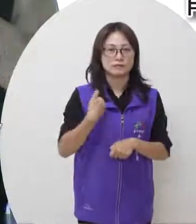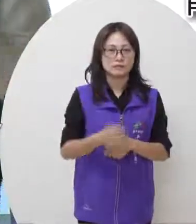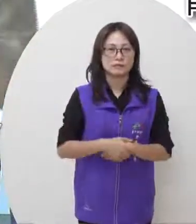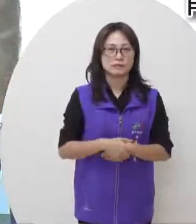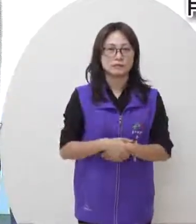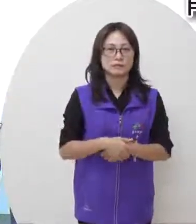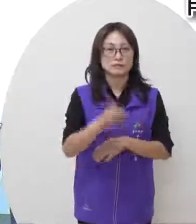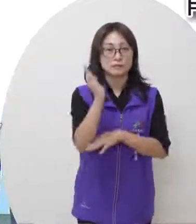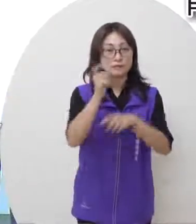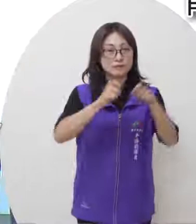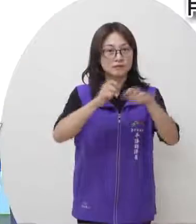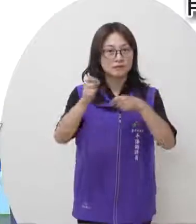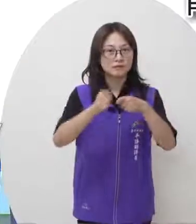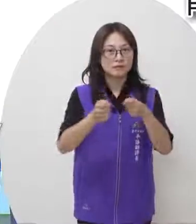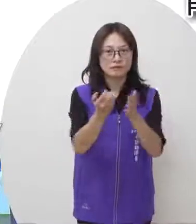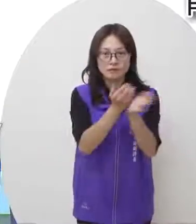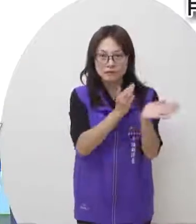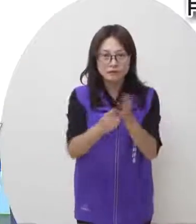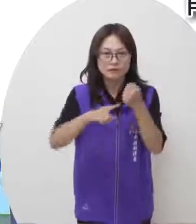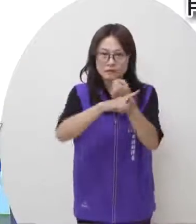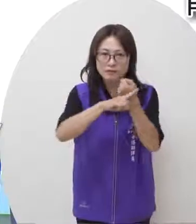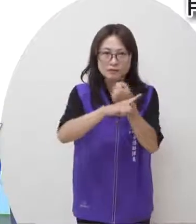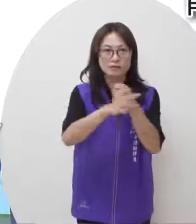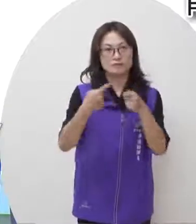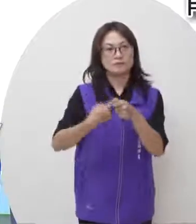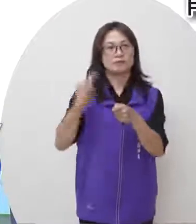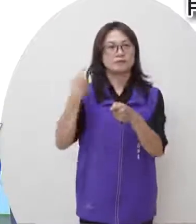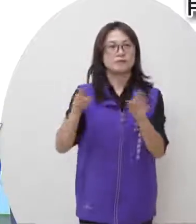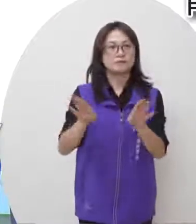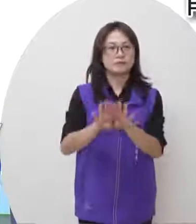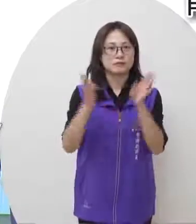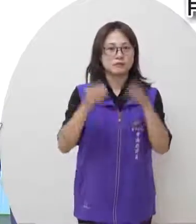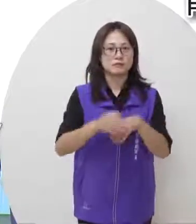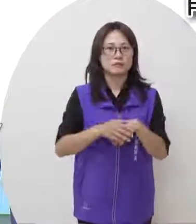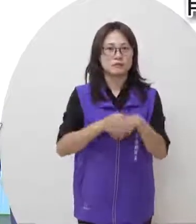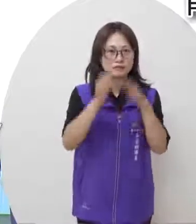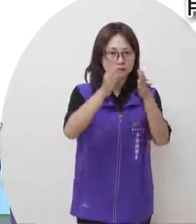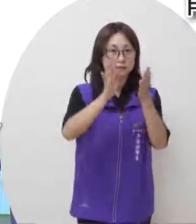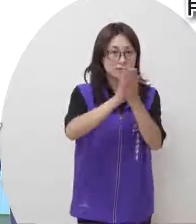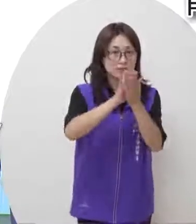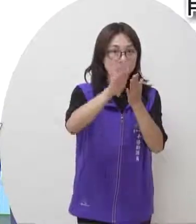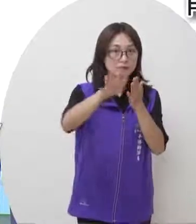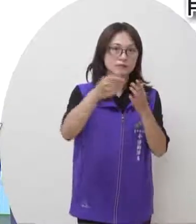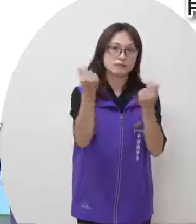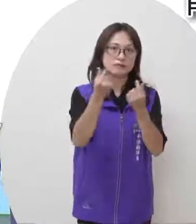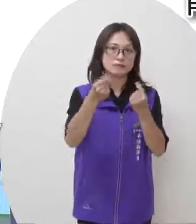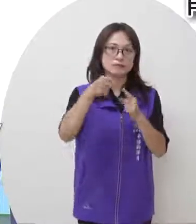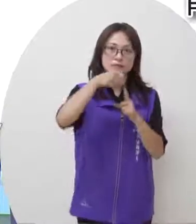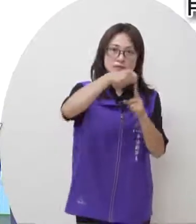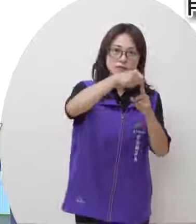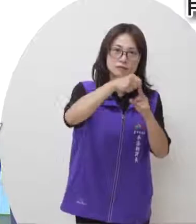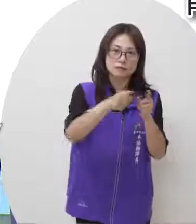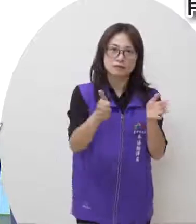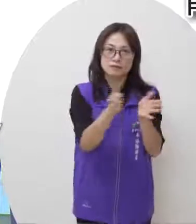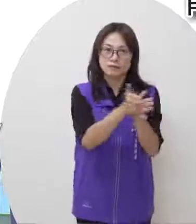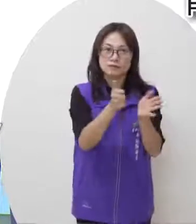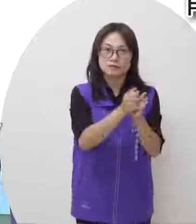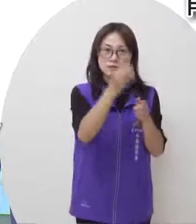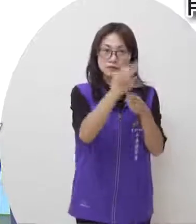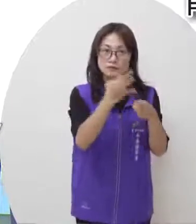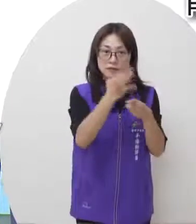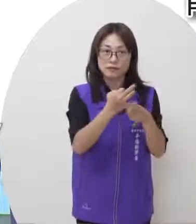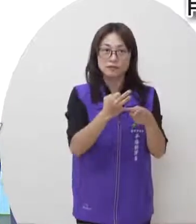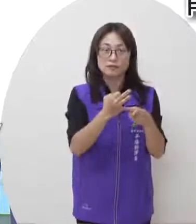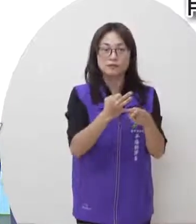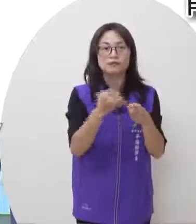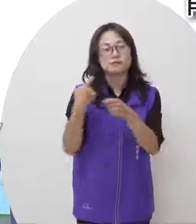筹备其实跟刚才跟各位报告，从去年开始我们针对整个未来的这些公车的乘车优惠政策，从去年开始